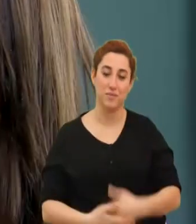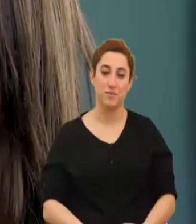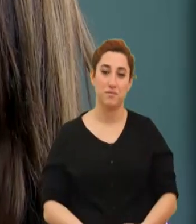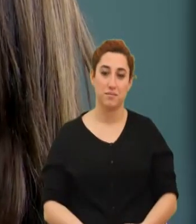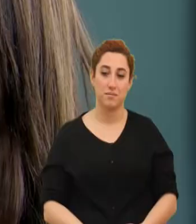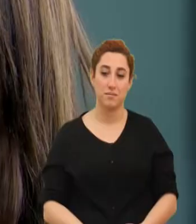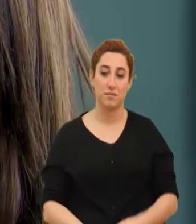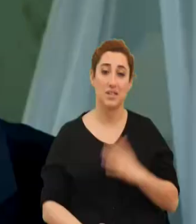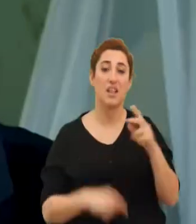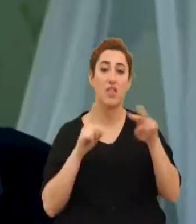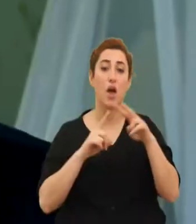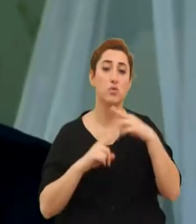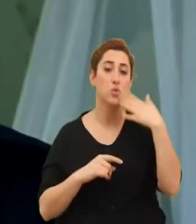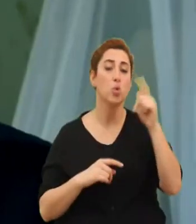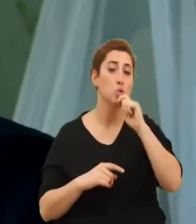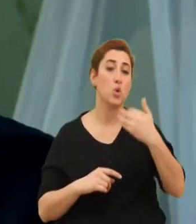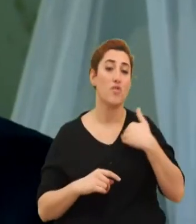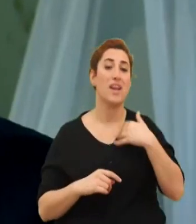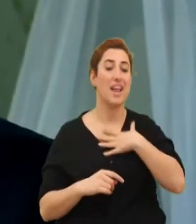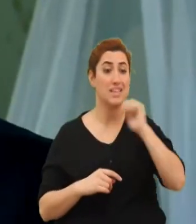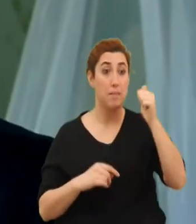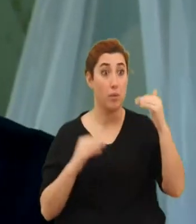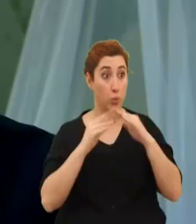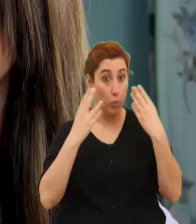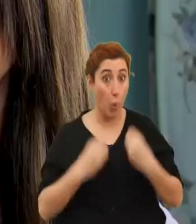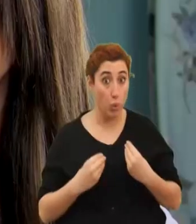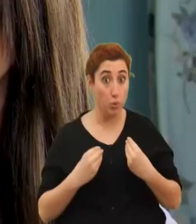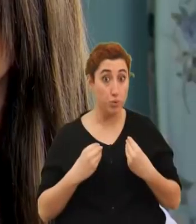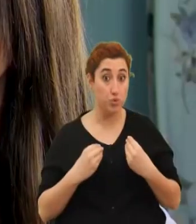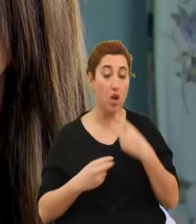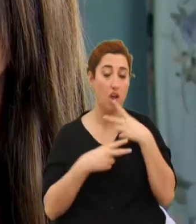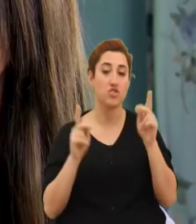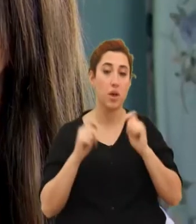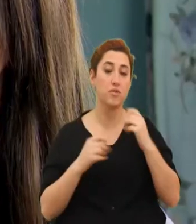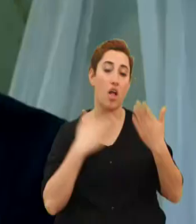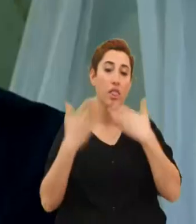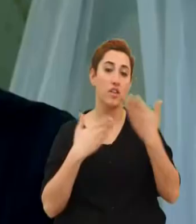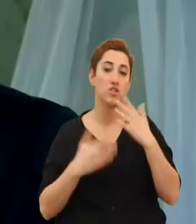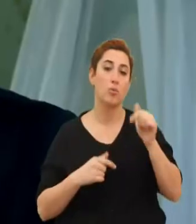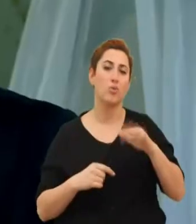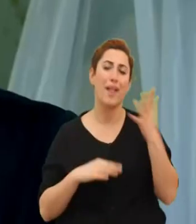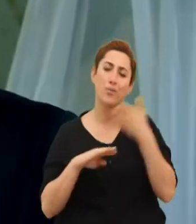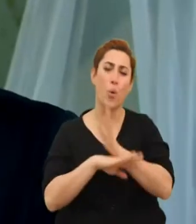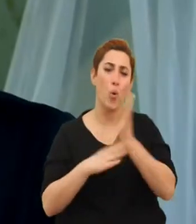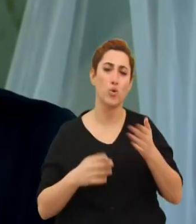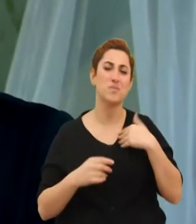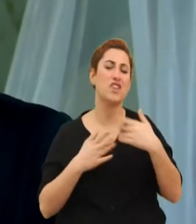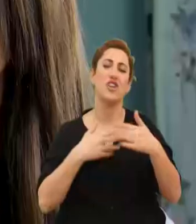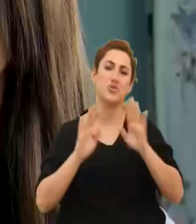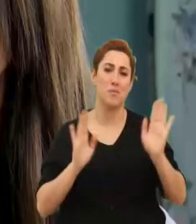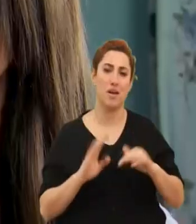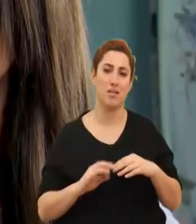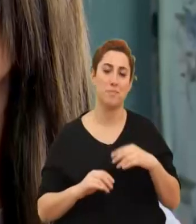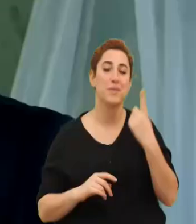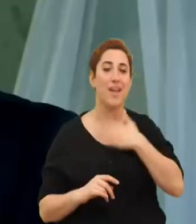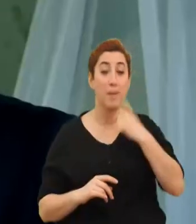ya. Zaten Nazlı söyledi, söz verdi bana. Kendisi zamanı gelince... Açıklayacak, anlatacak her şeyi. Bu da bence en doğrusu zaten. Biz